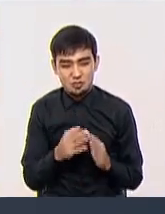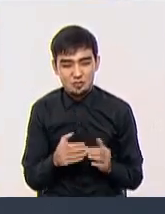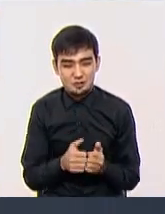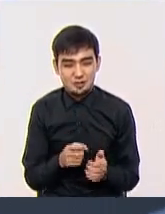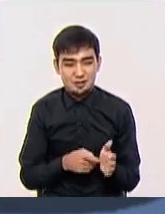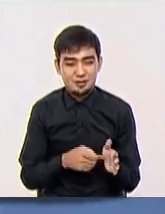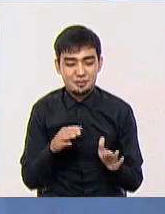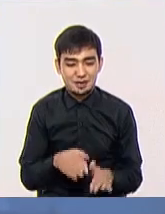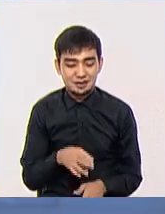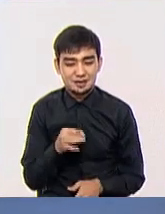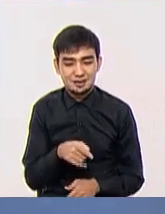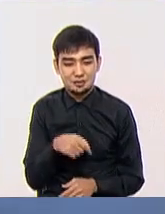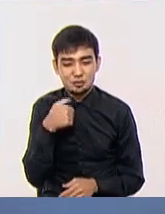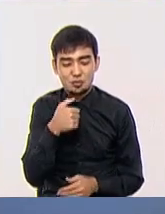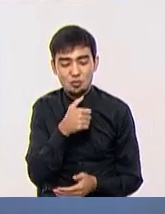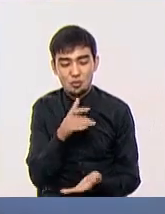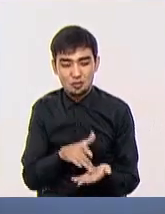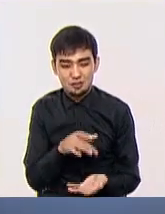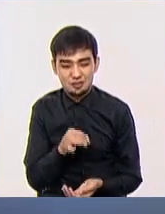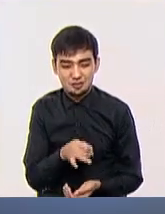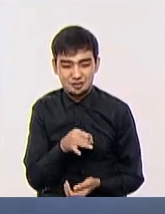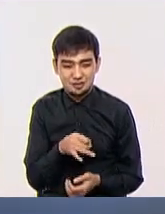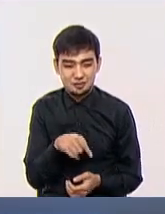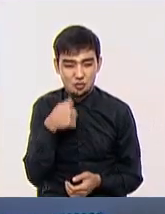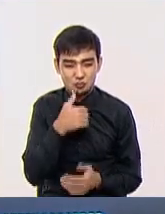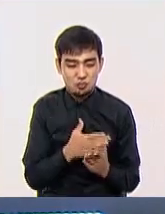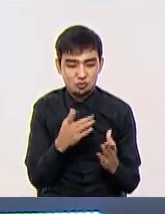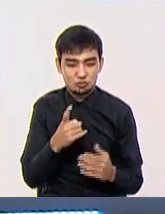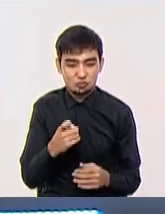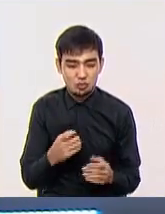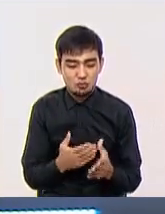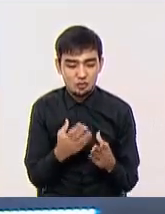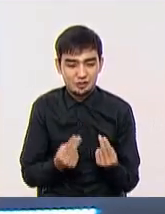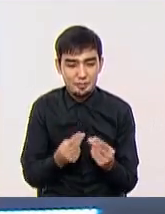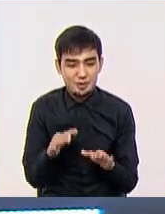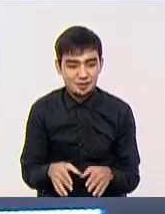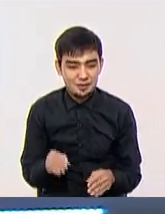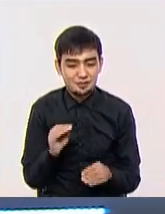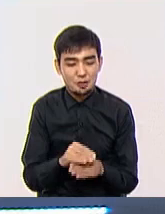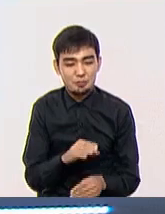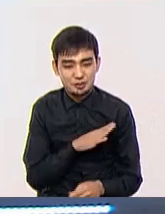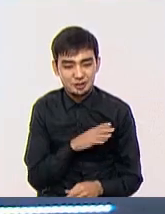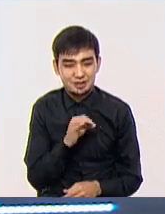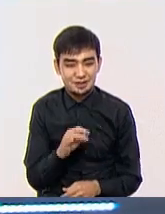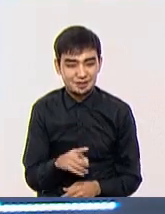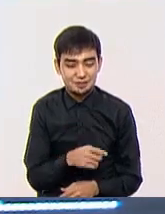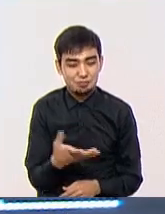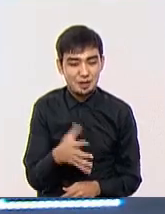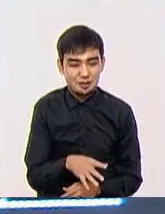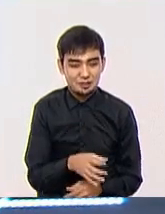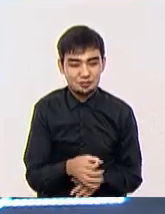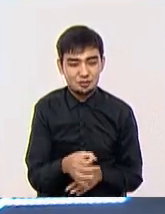сектора Караганды. В этом городе в этом году установили больше 100 детских игровых площадок и лишь 5 из них в